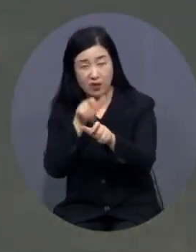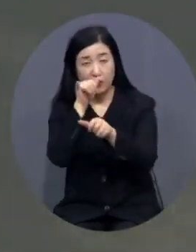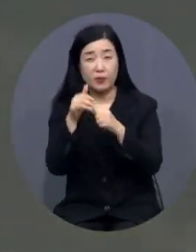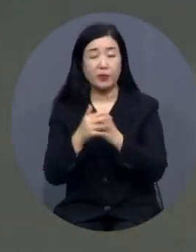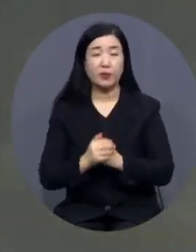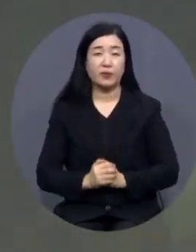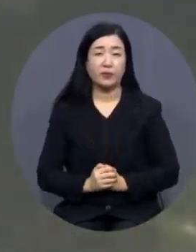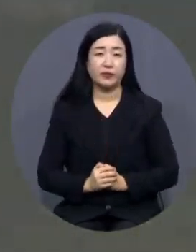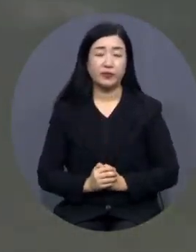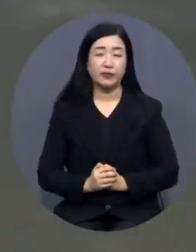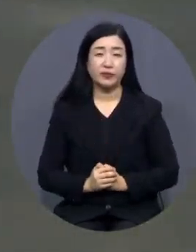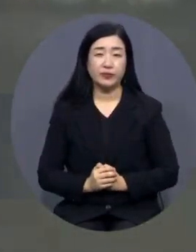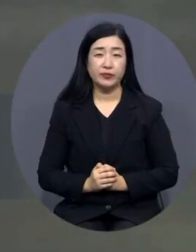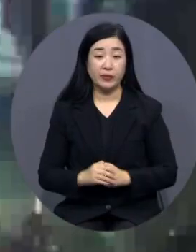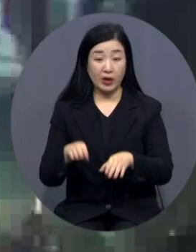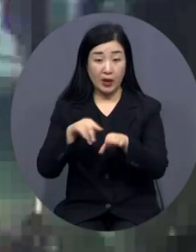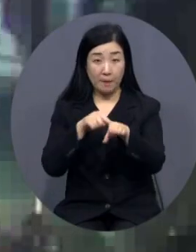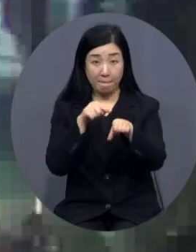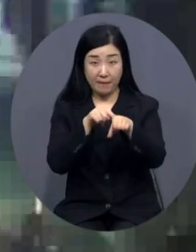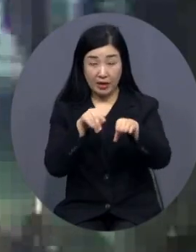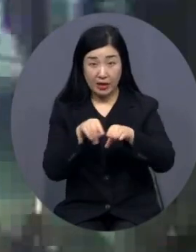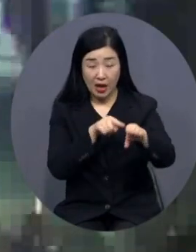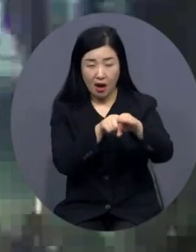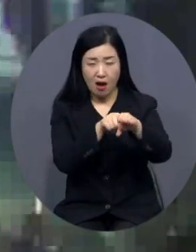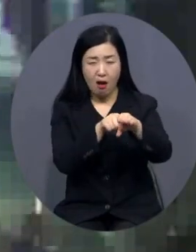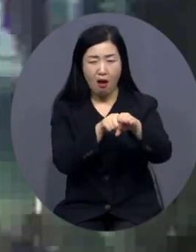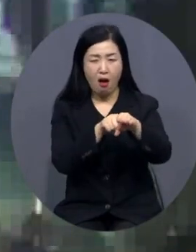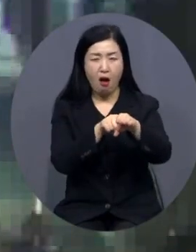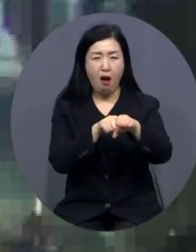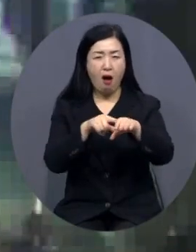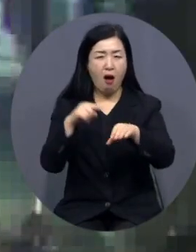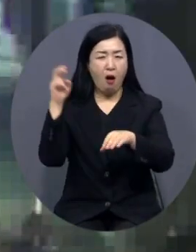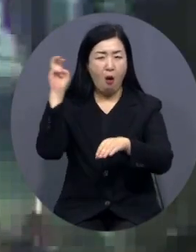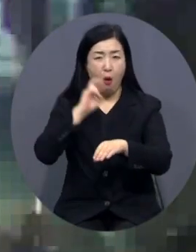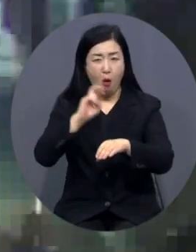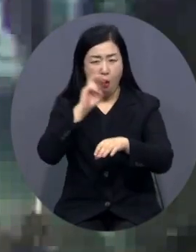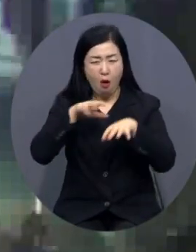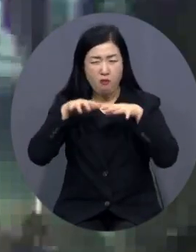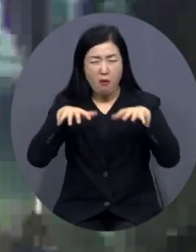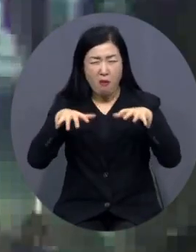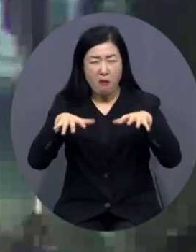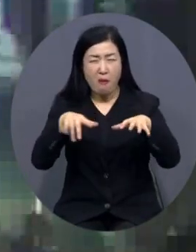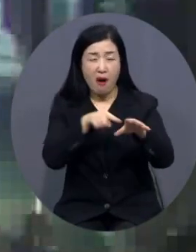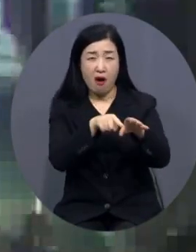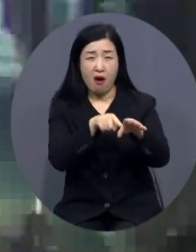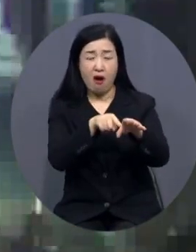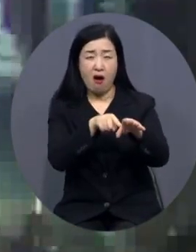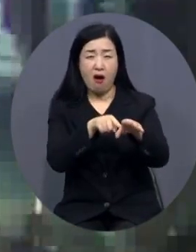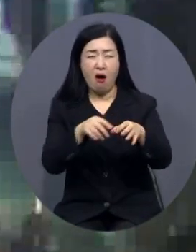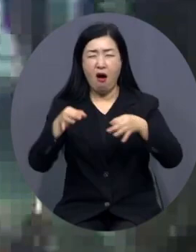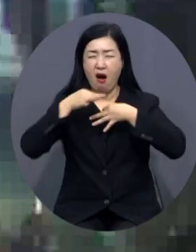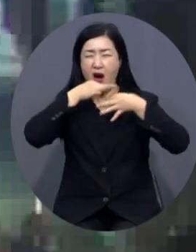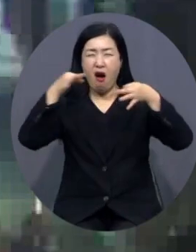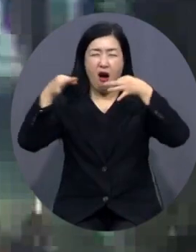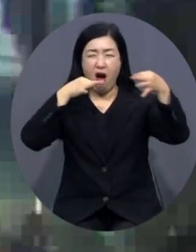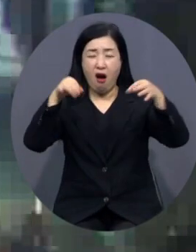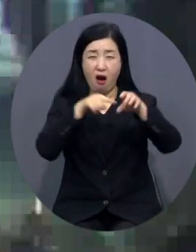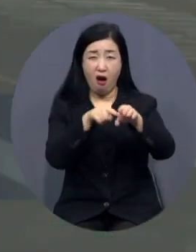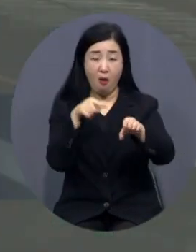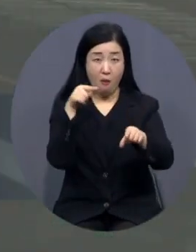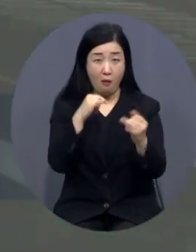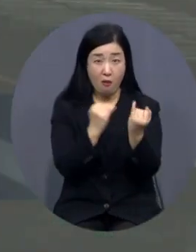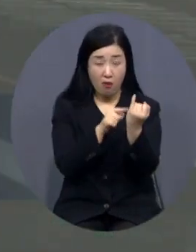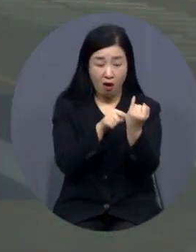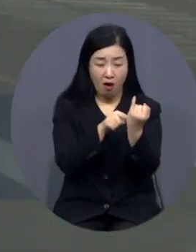순간이었습니다. 그 차량이 노래 소리가 엄청 크게 틀어놓고 막 소리를 지르고 있었어요. 이제